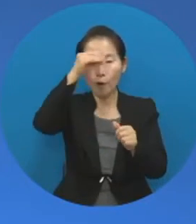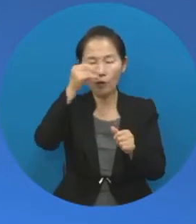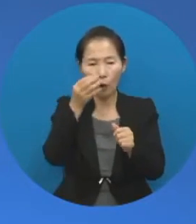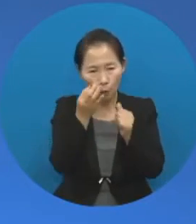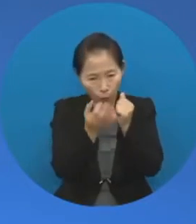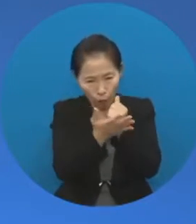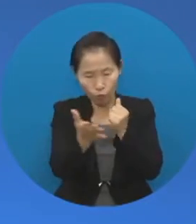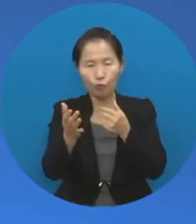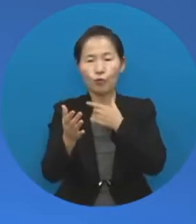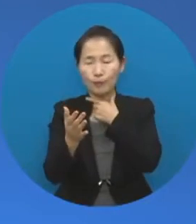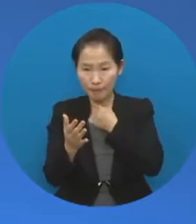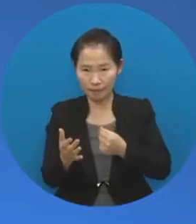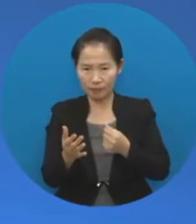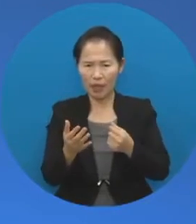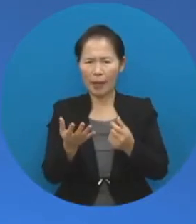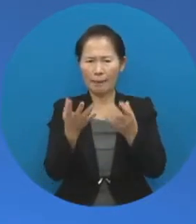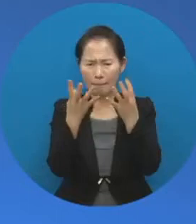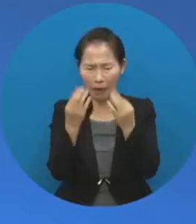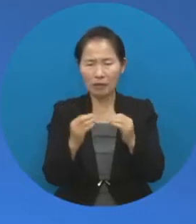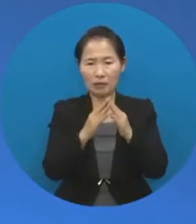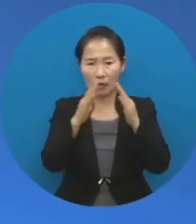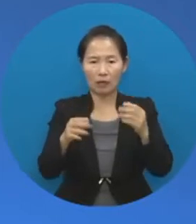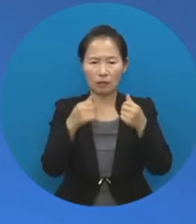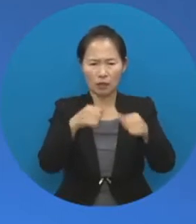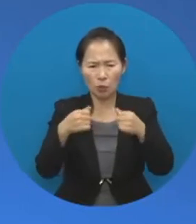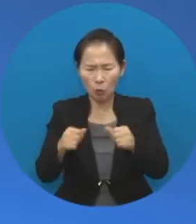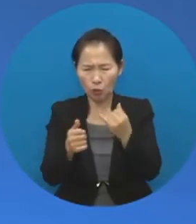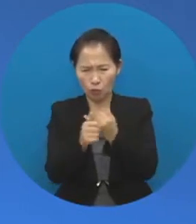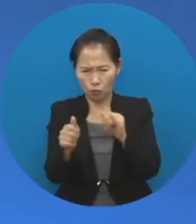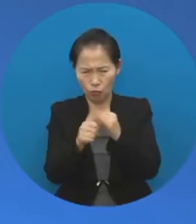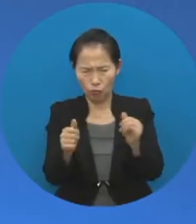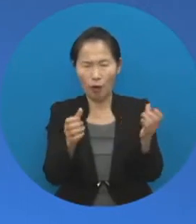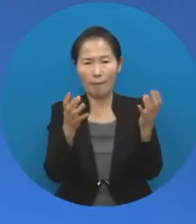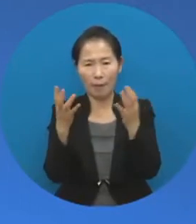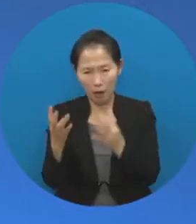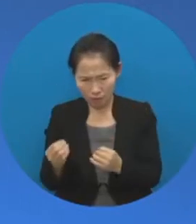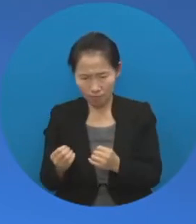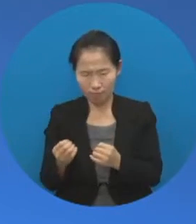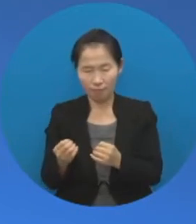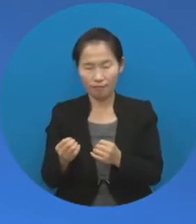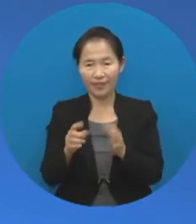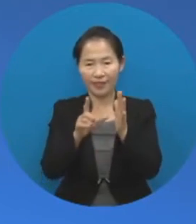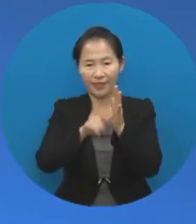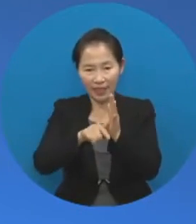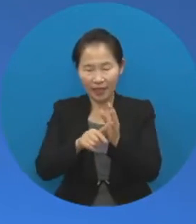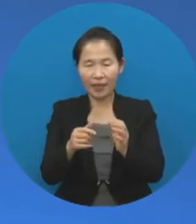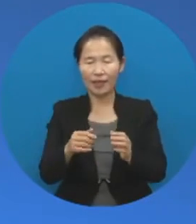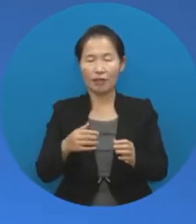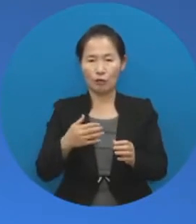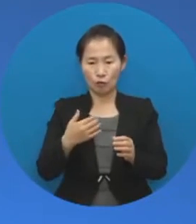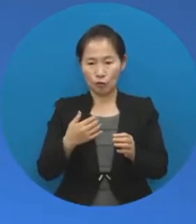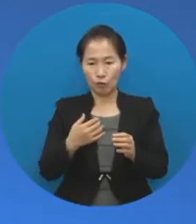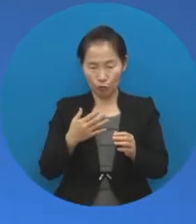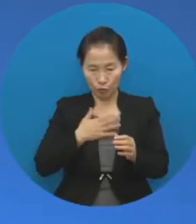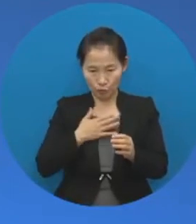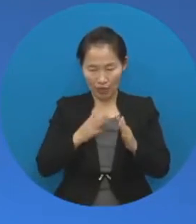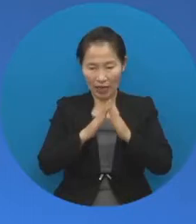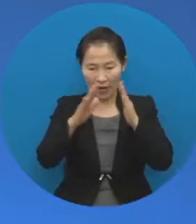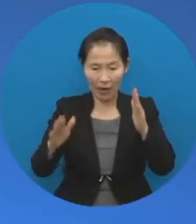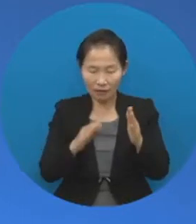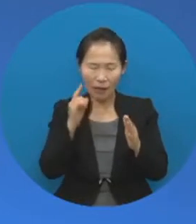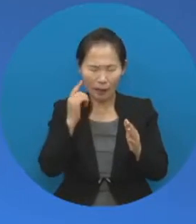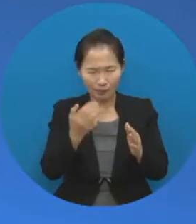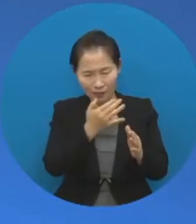무너지고 막 이혼도 많고 우리나라가 그래서 아 우리 가정이 아름다운 가정의 모델이 돼야겠다